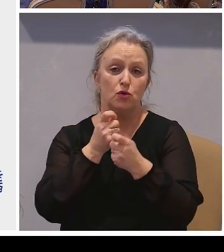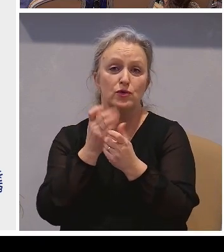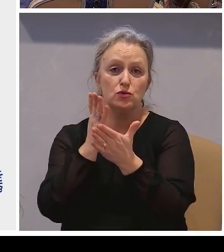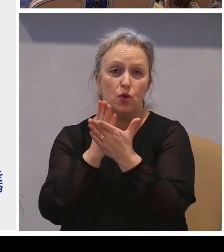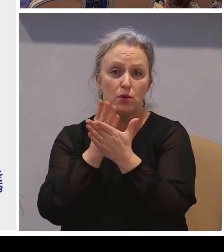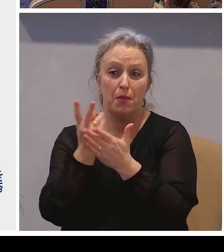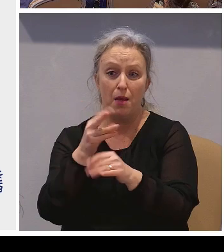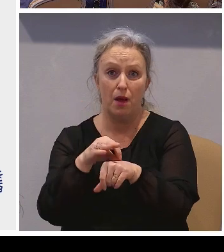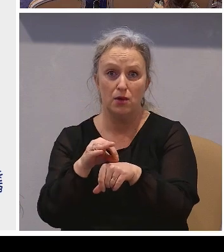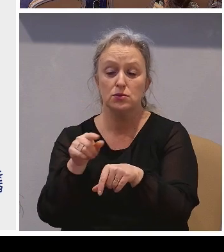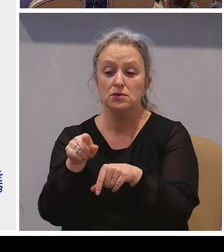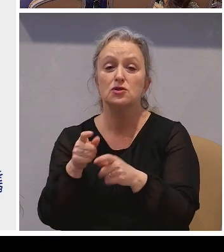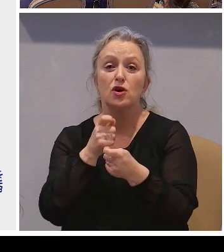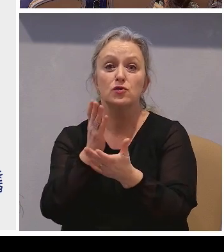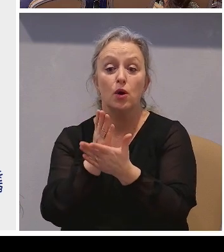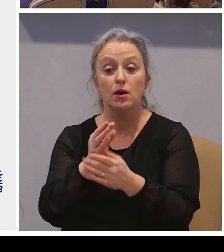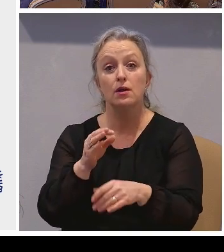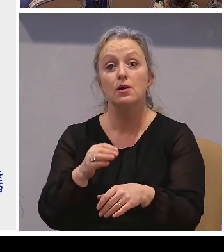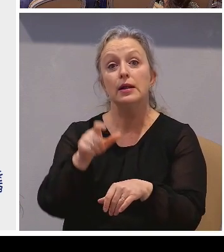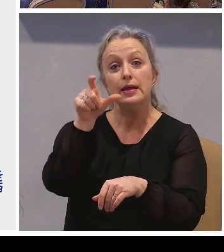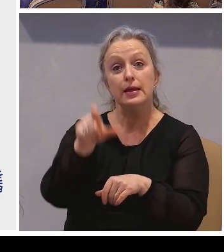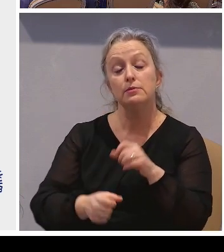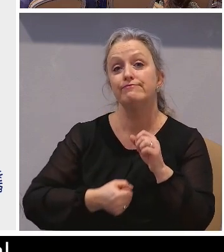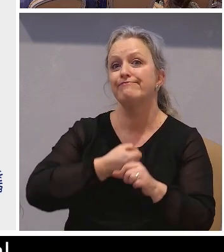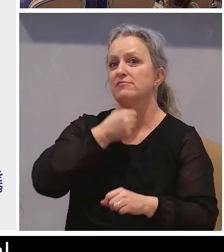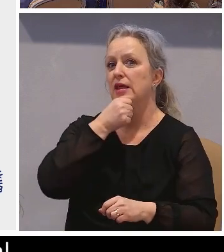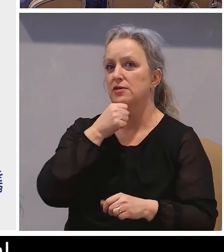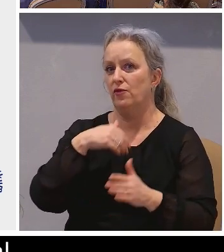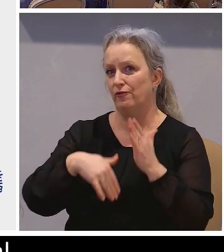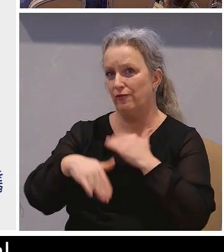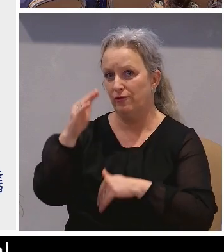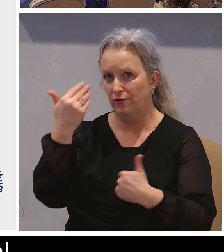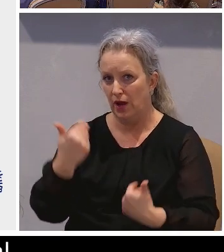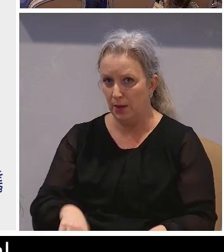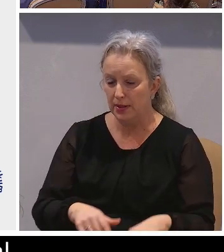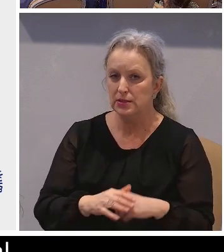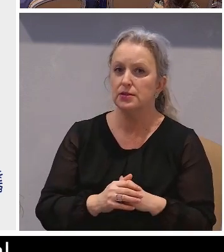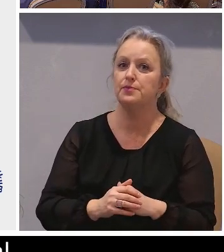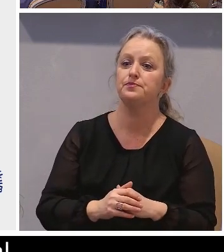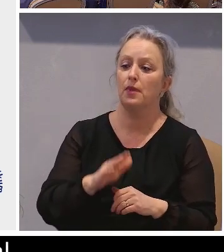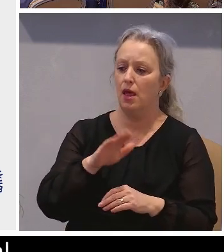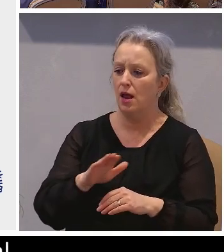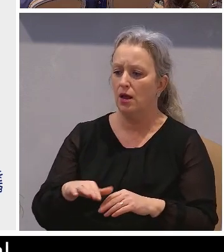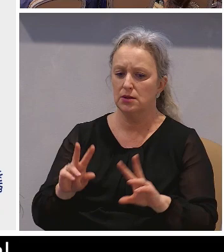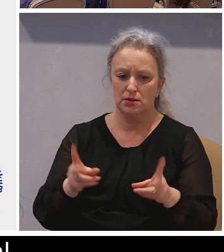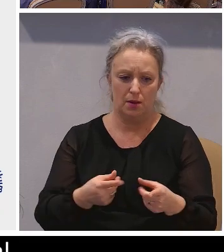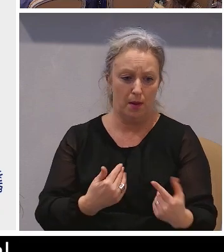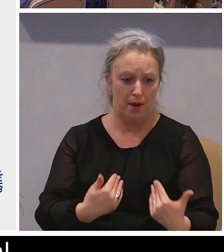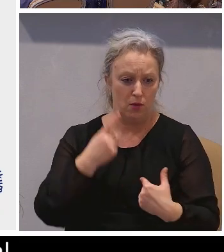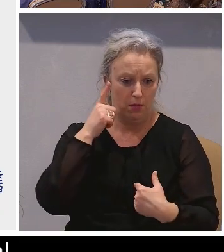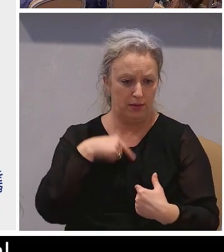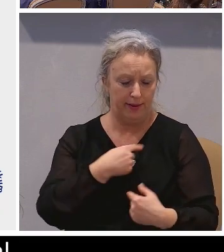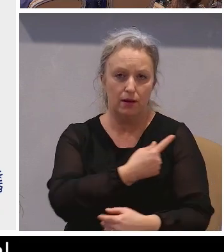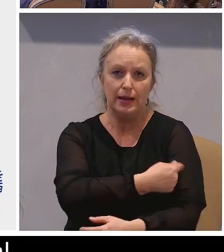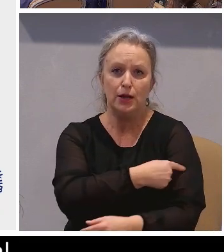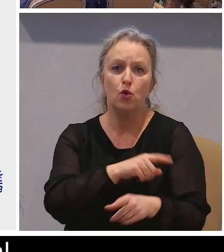getting oleks nii, et meil on saanud inimene the harder the täiskasvanuks, coordination. et siis ka Ideally, when laste puhul on a praegu, ma tean, patient kliinikumis becomes